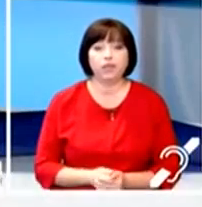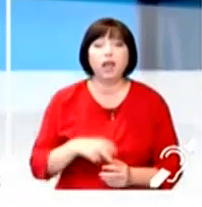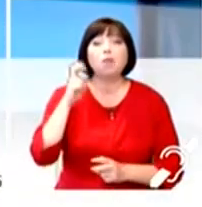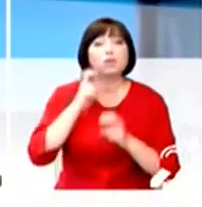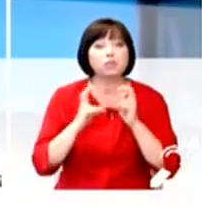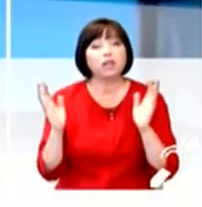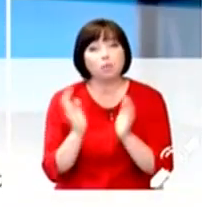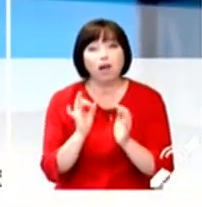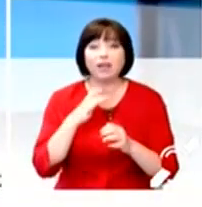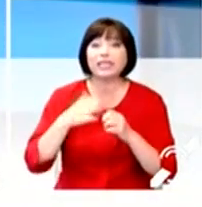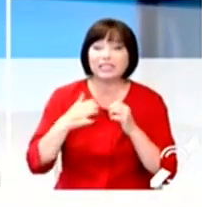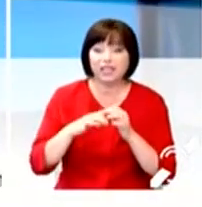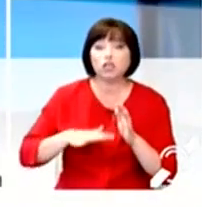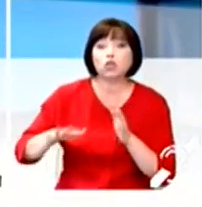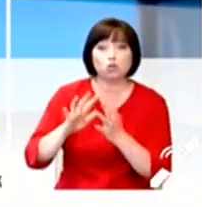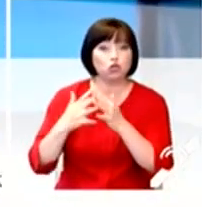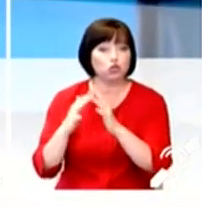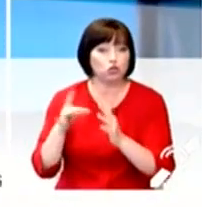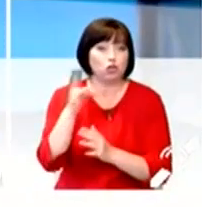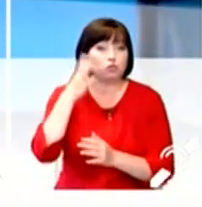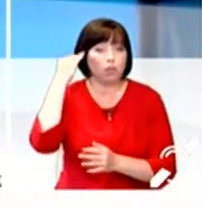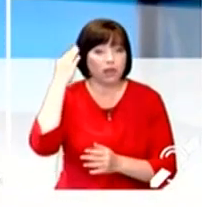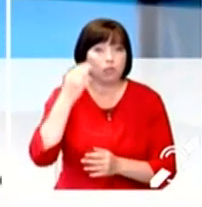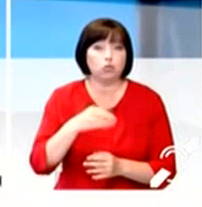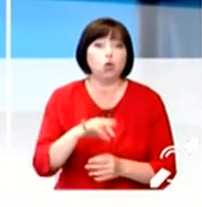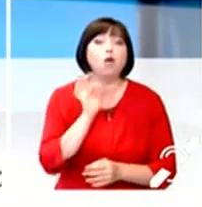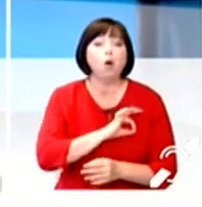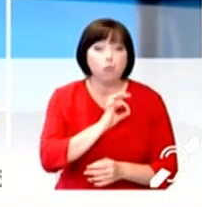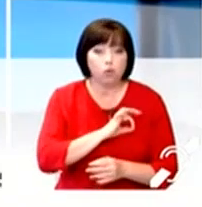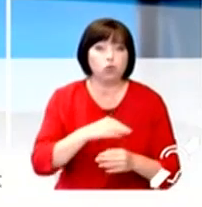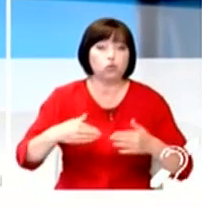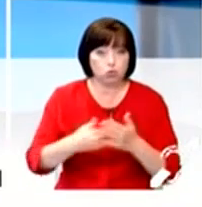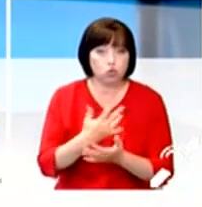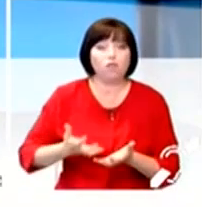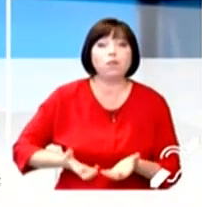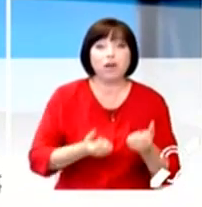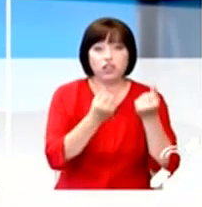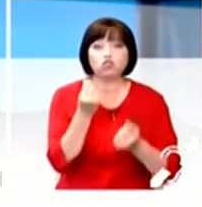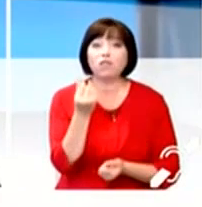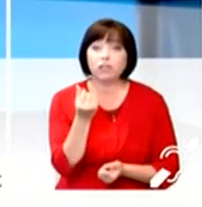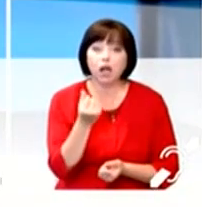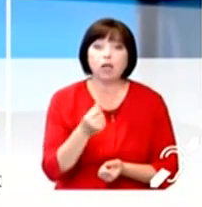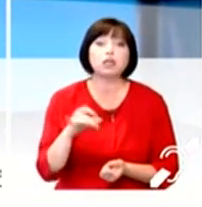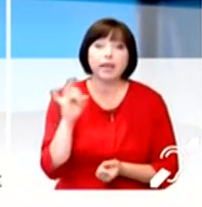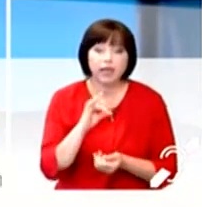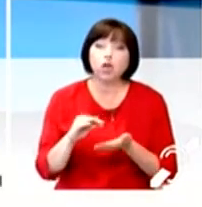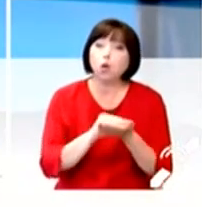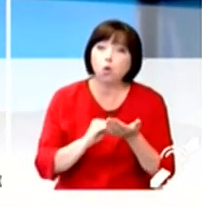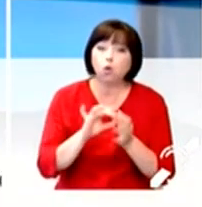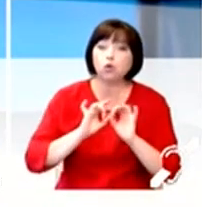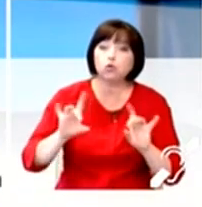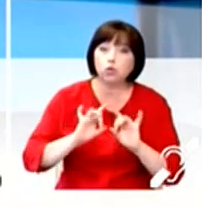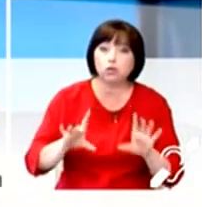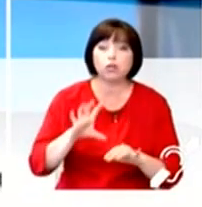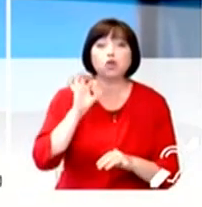Întreprinderile mici și mijlocii din zonele rurale ale Republicii Moldova beneficiază de un nou sprijin financiar, dar și de consultanțe din